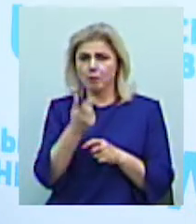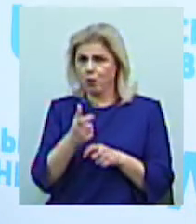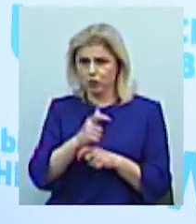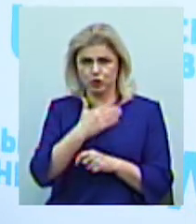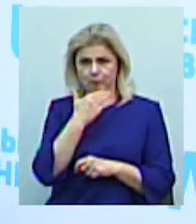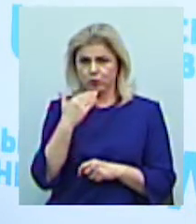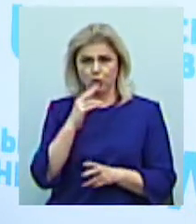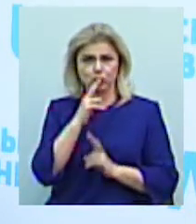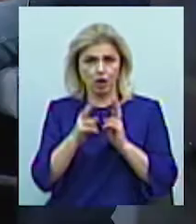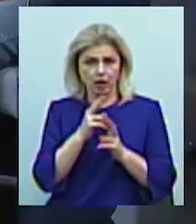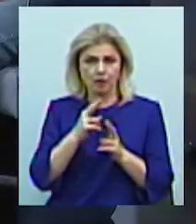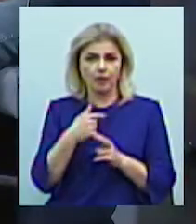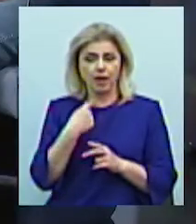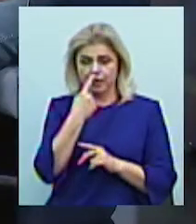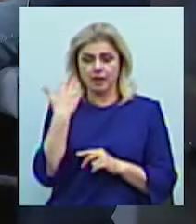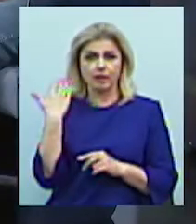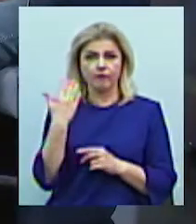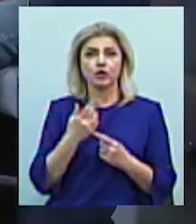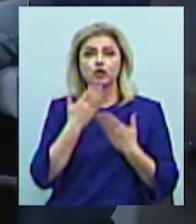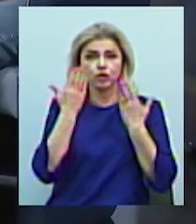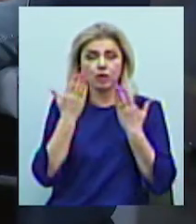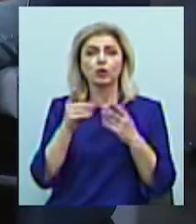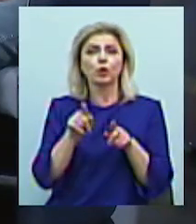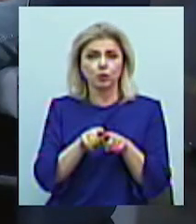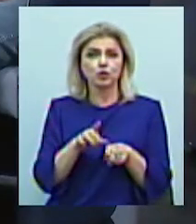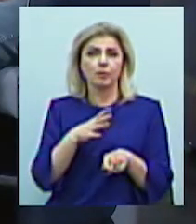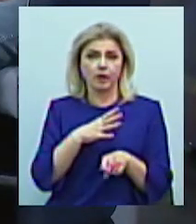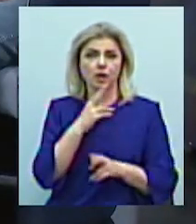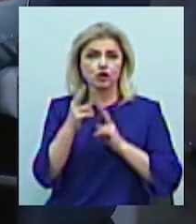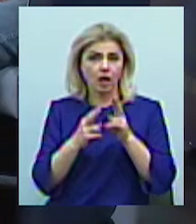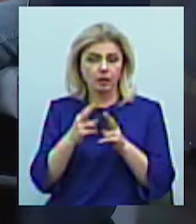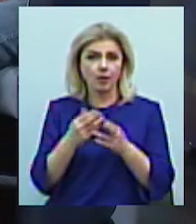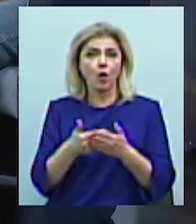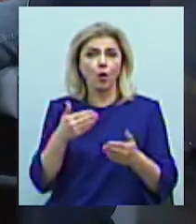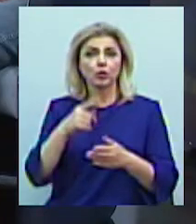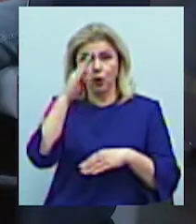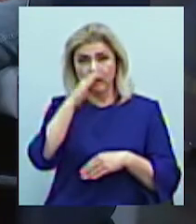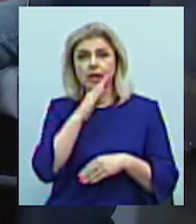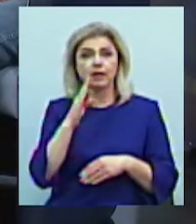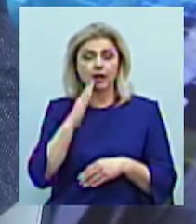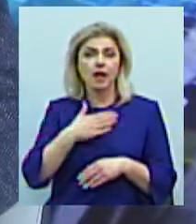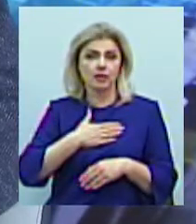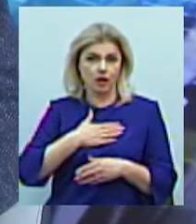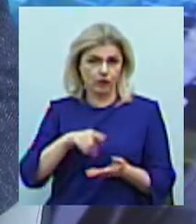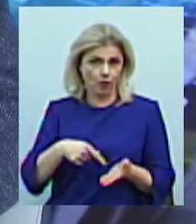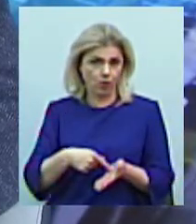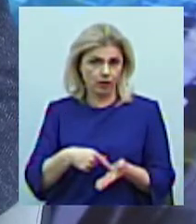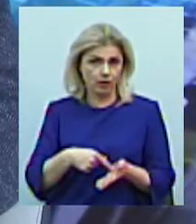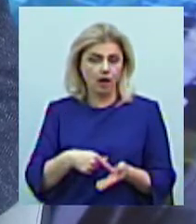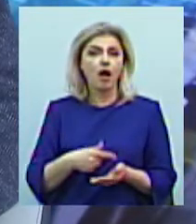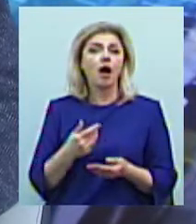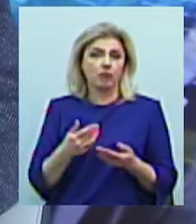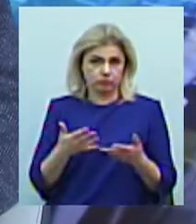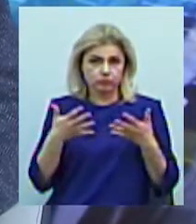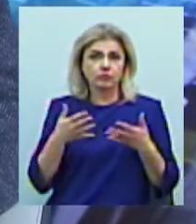И я вот недавно читал, тоже были жалобы, в том числе от родителей нашего города. Понятное дело, они как бы пишут,